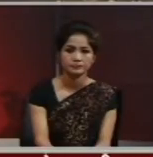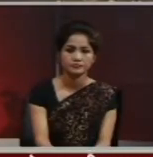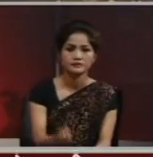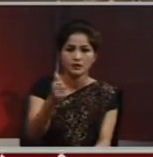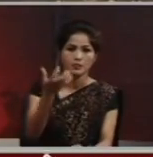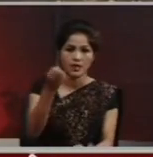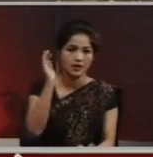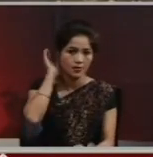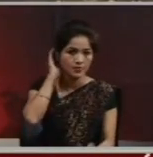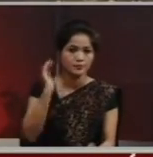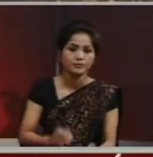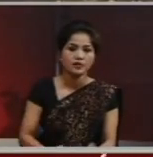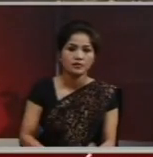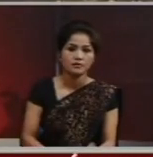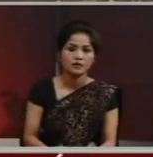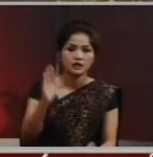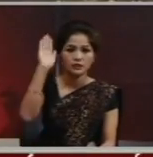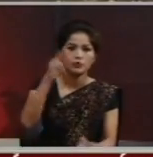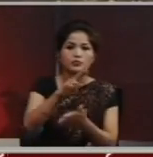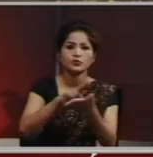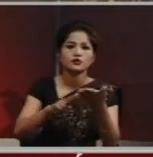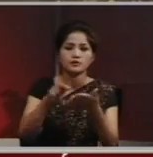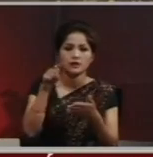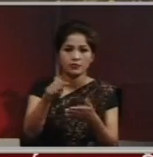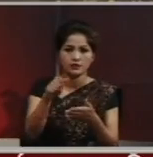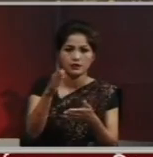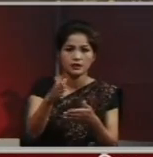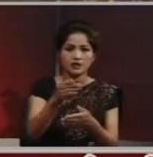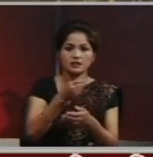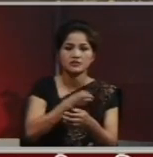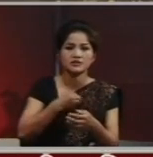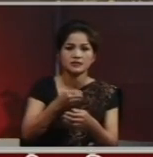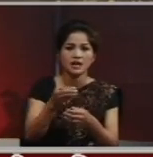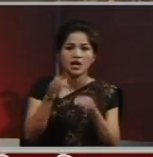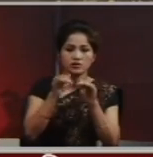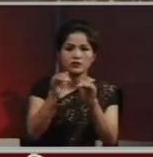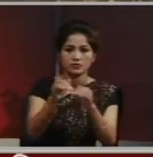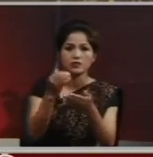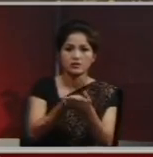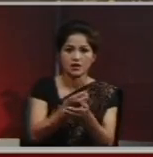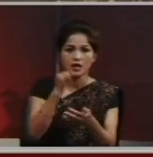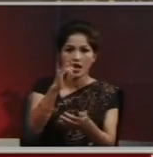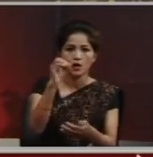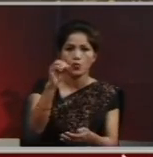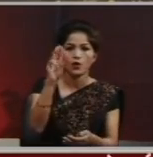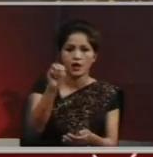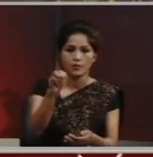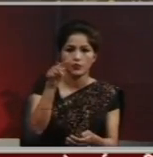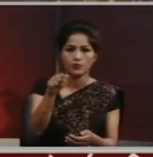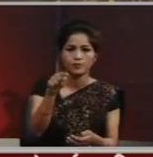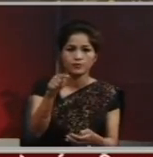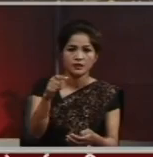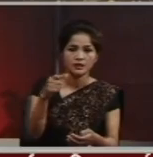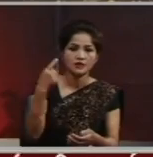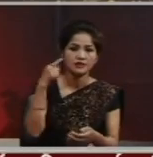अब बाँकी खबर। त्रिभुवन विश्वविद्यालयले चिकित्सा शास्त्र अध्ययन संस्थान आइओएमको